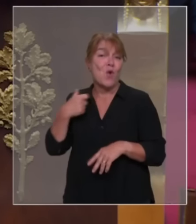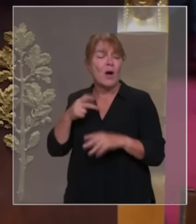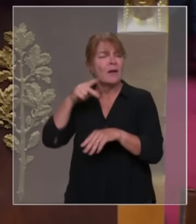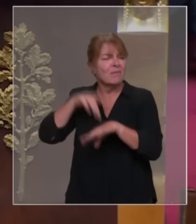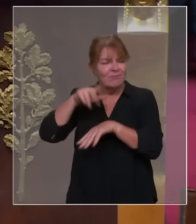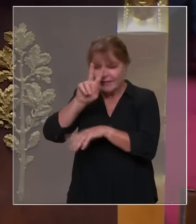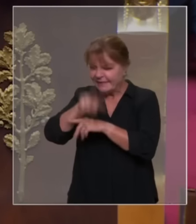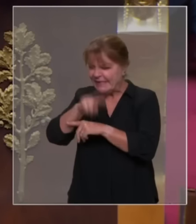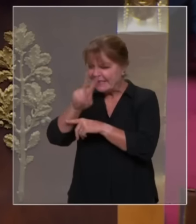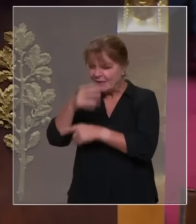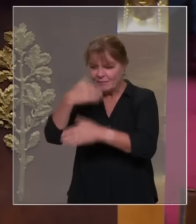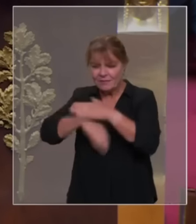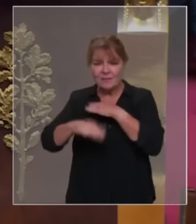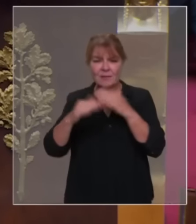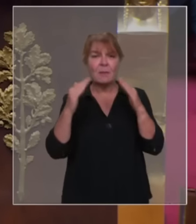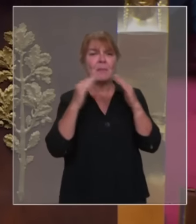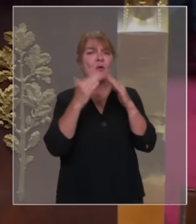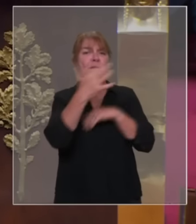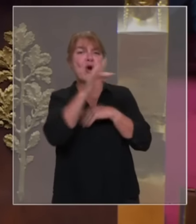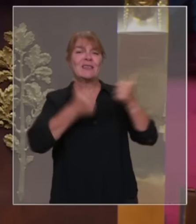l'une des maisons France Service.